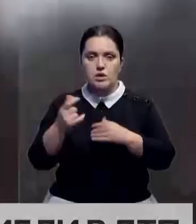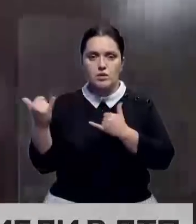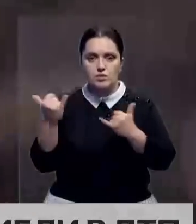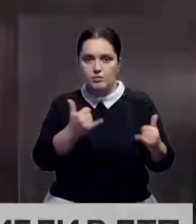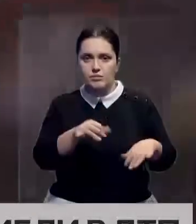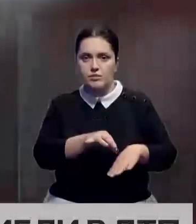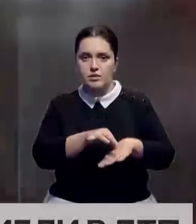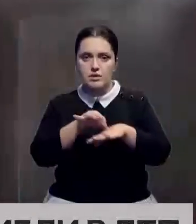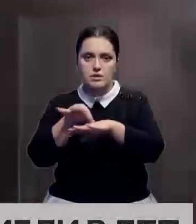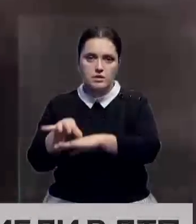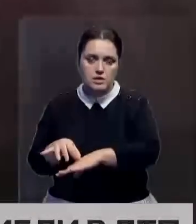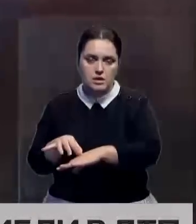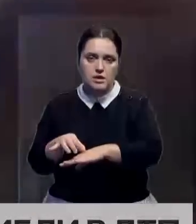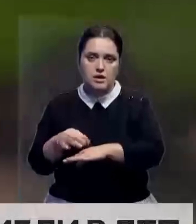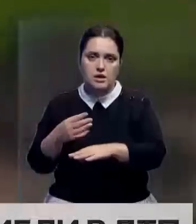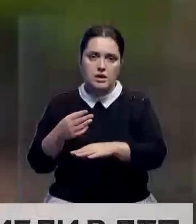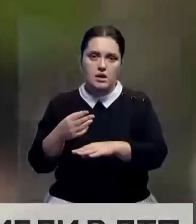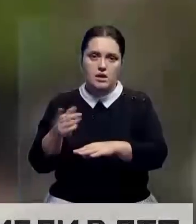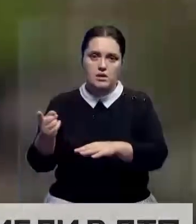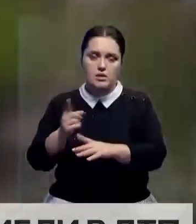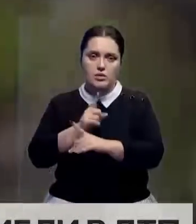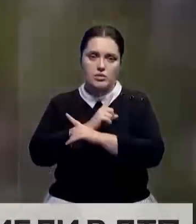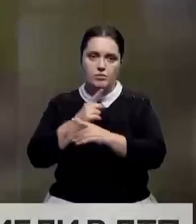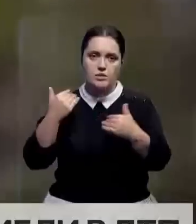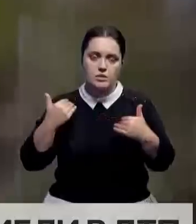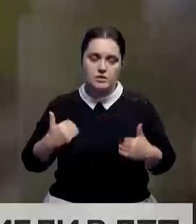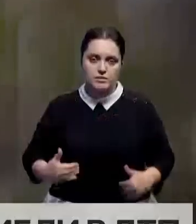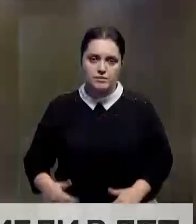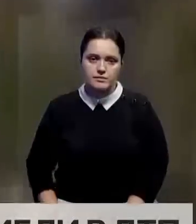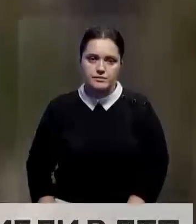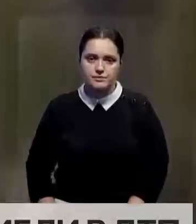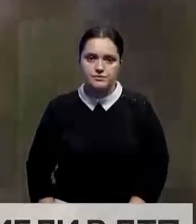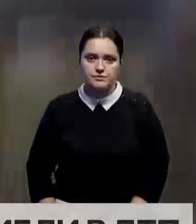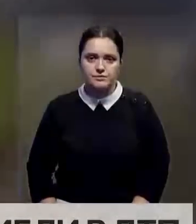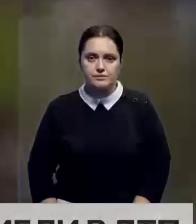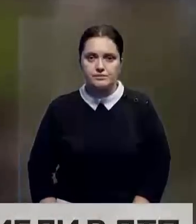организацией транспортировки на родину тел погибших наших соотечественников.